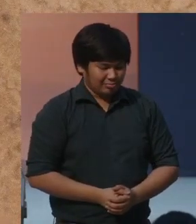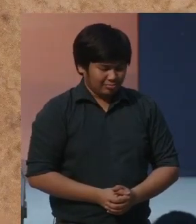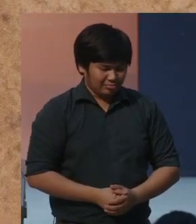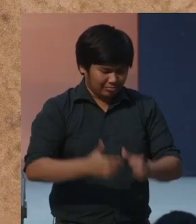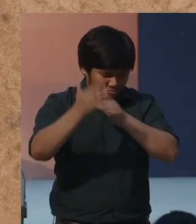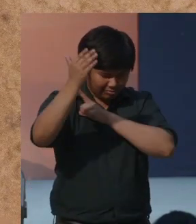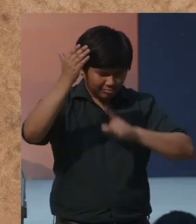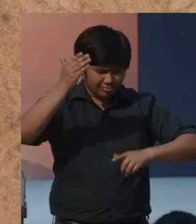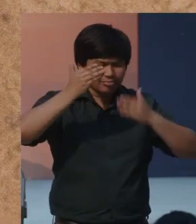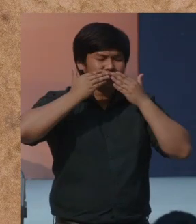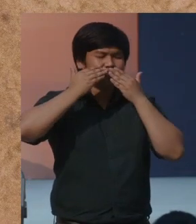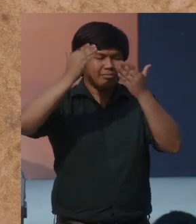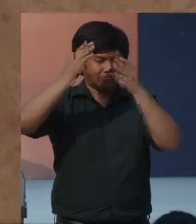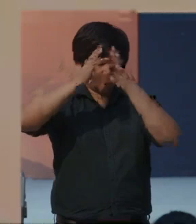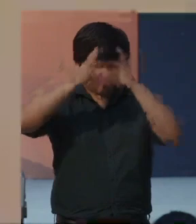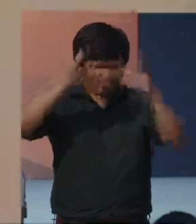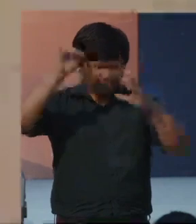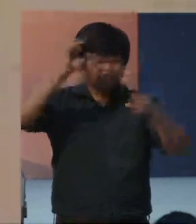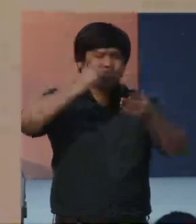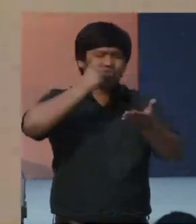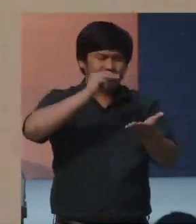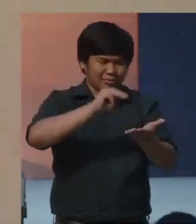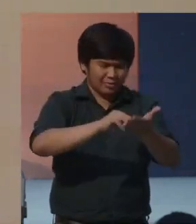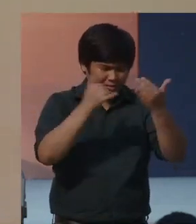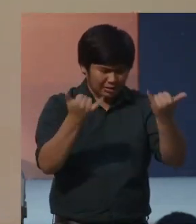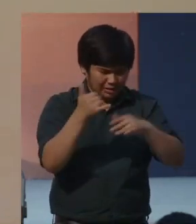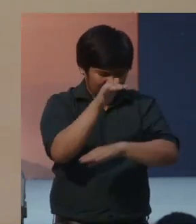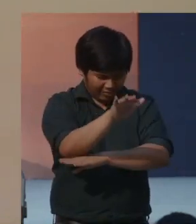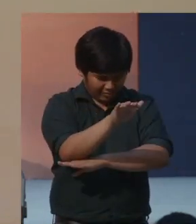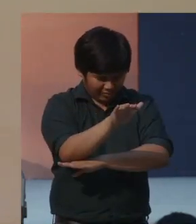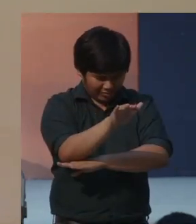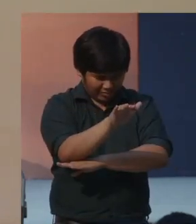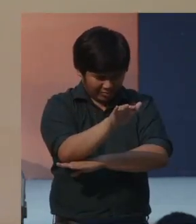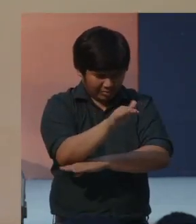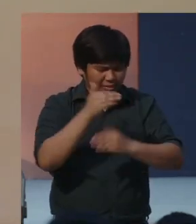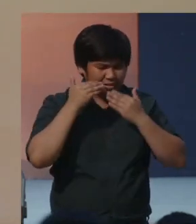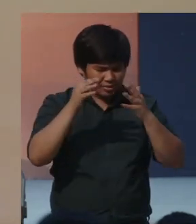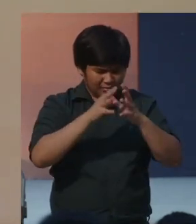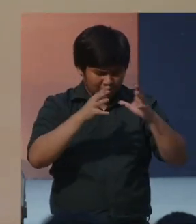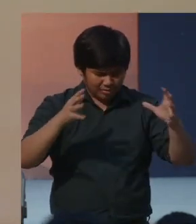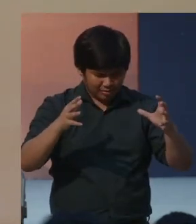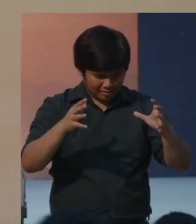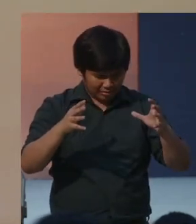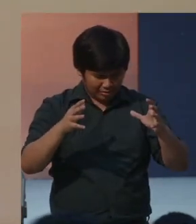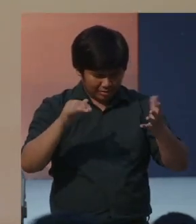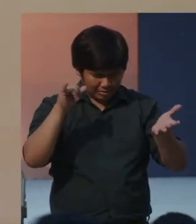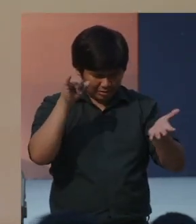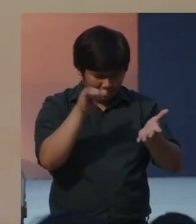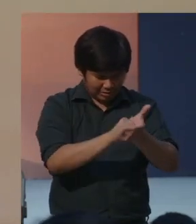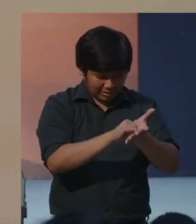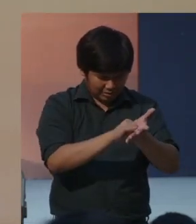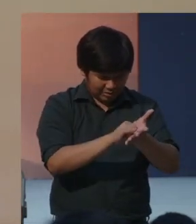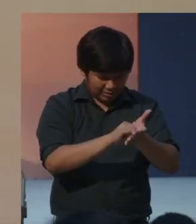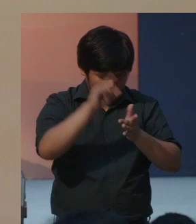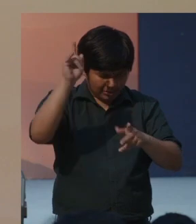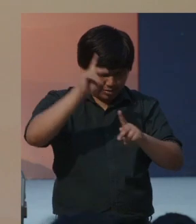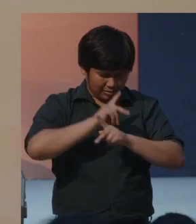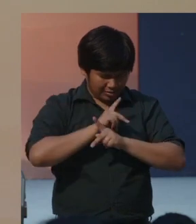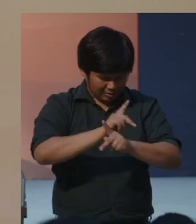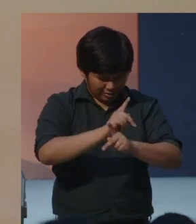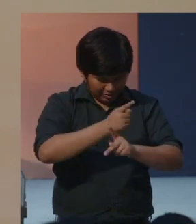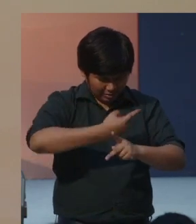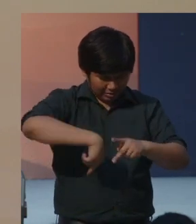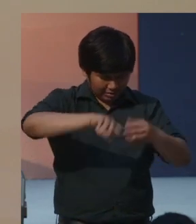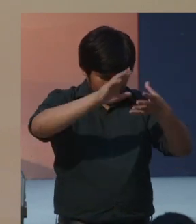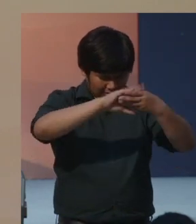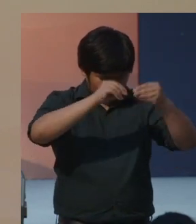Panginoon, marami pong salamat sa inyong mensahe sa amin sa hapong ito. Marami pong salamat at inyong preserve itong kwento